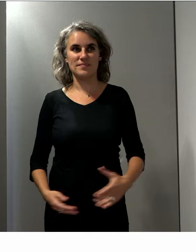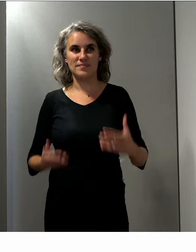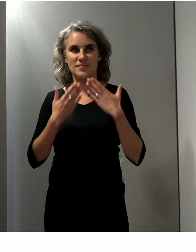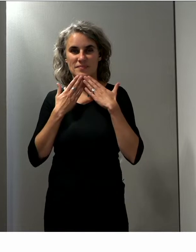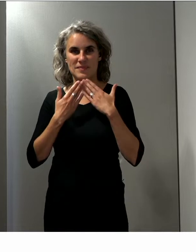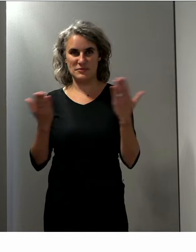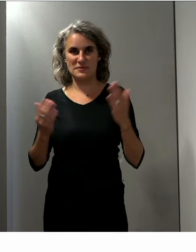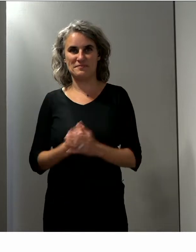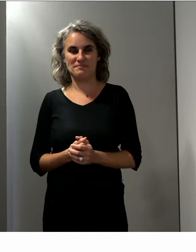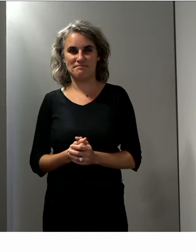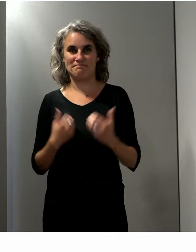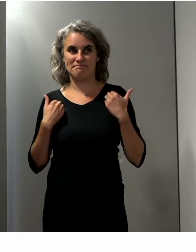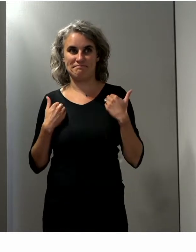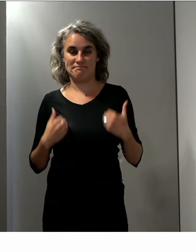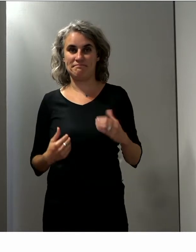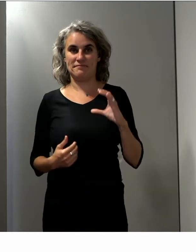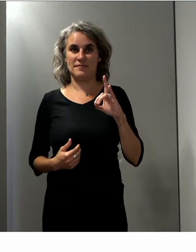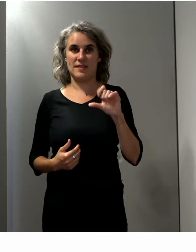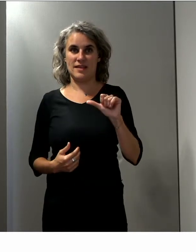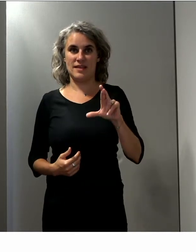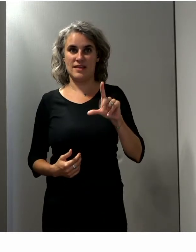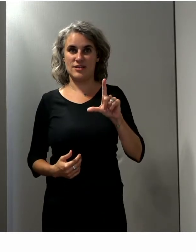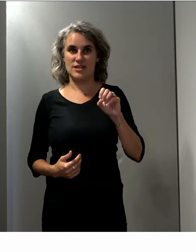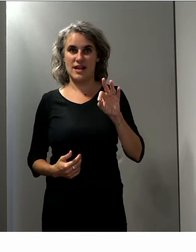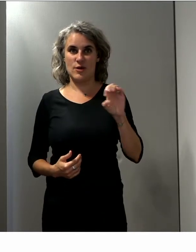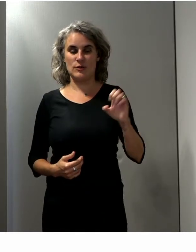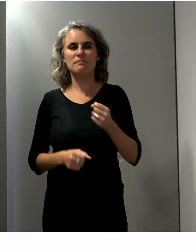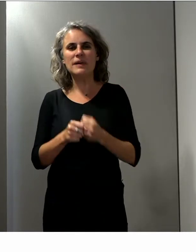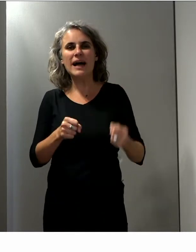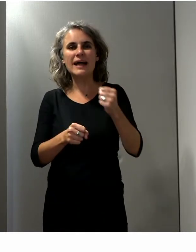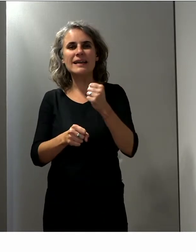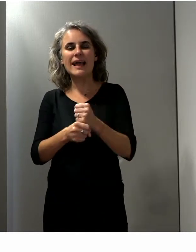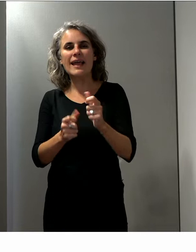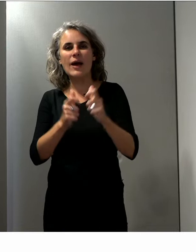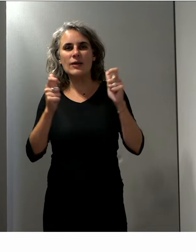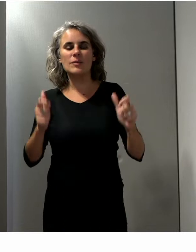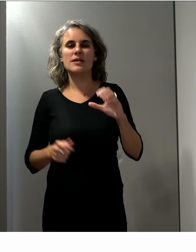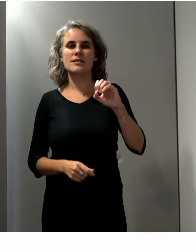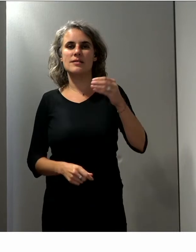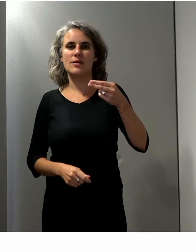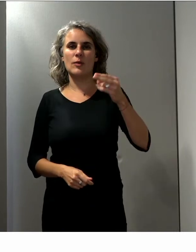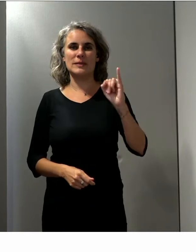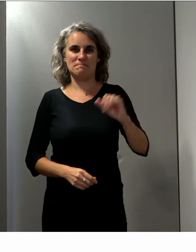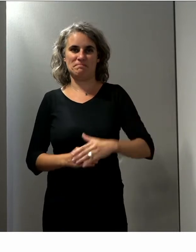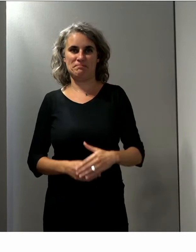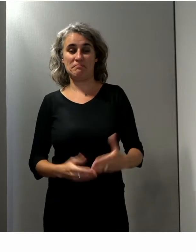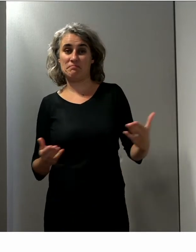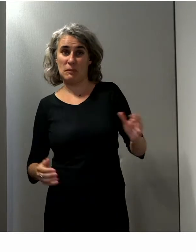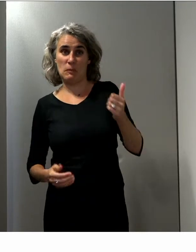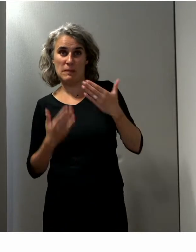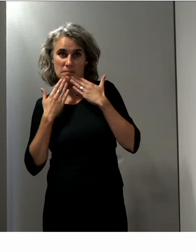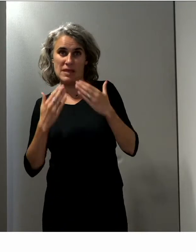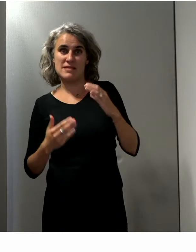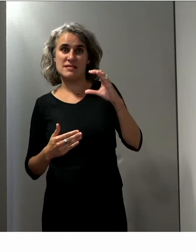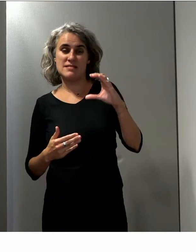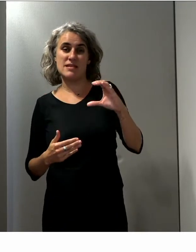Bonjour à tous, je suis Charlotte Allot, cofondatrice d'Omni, et j'aimerais remercier le CNCPH et notamment Jérémy Bourrois pour